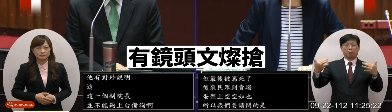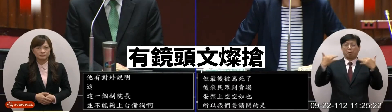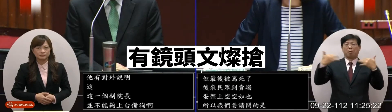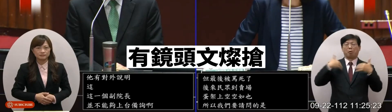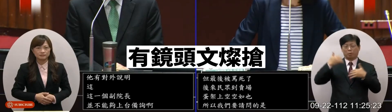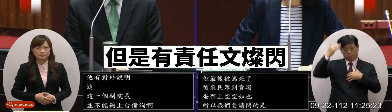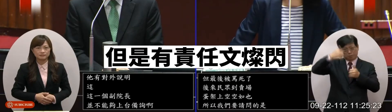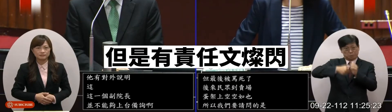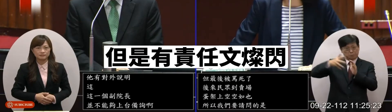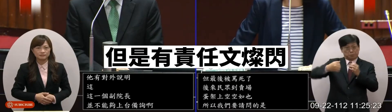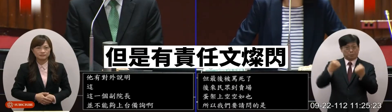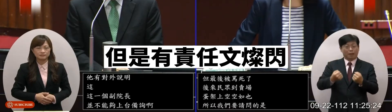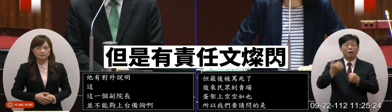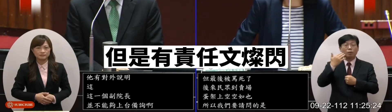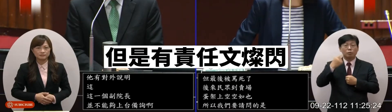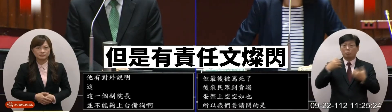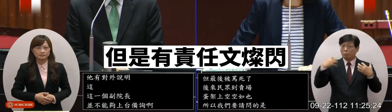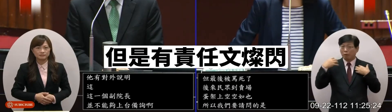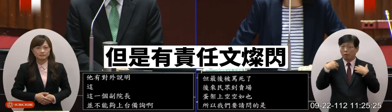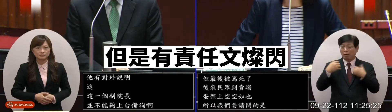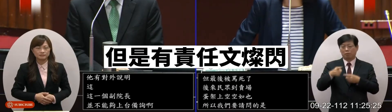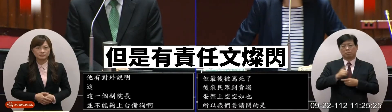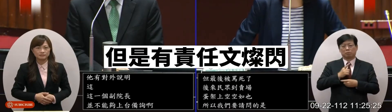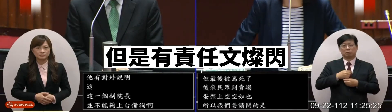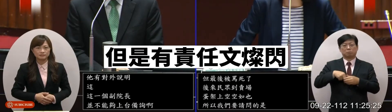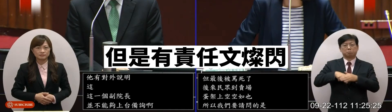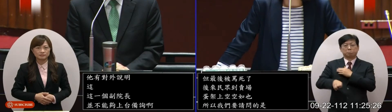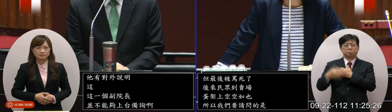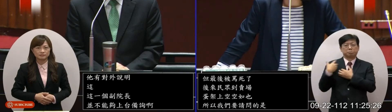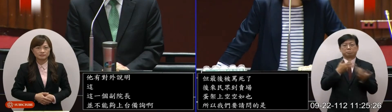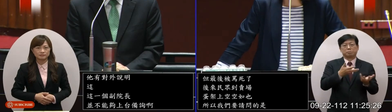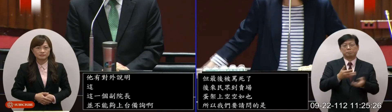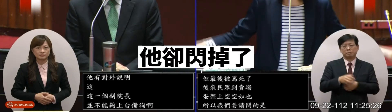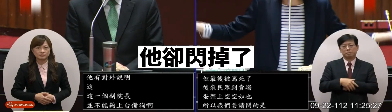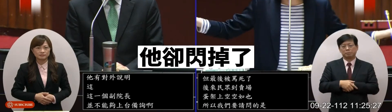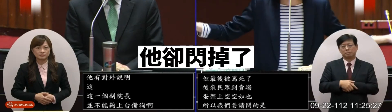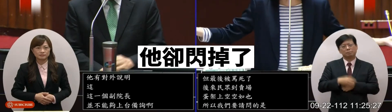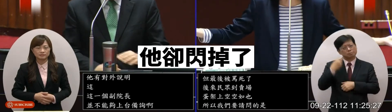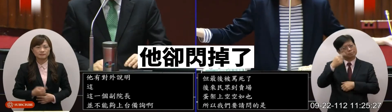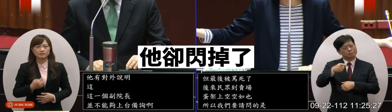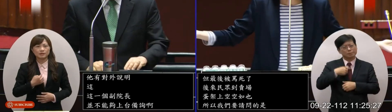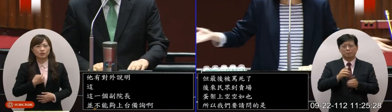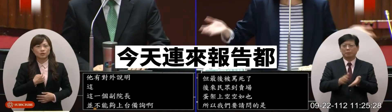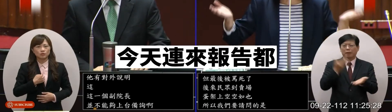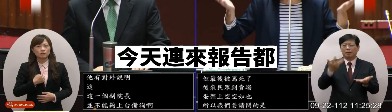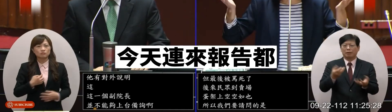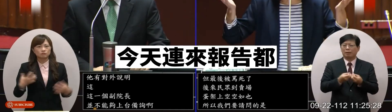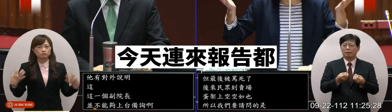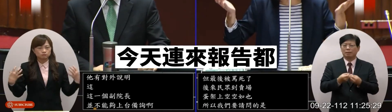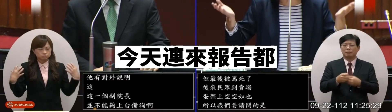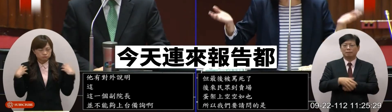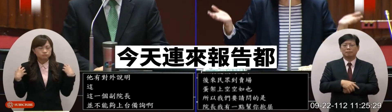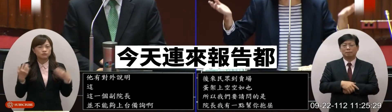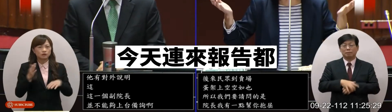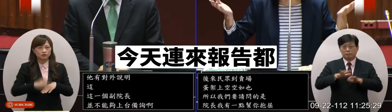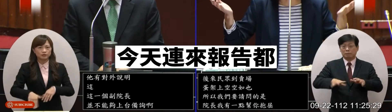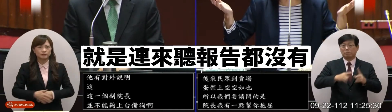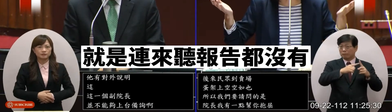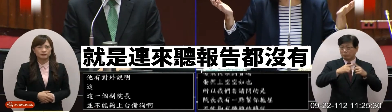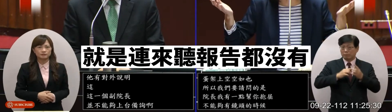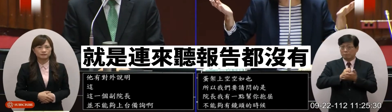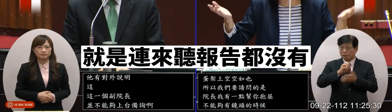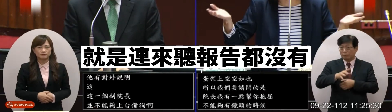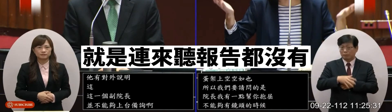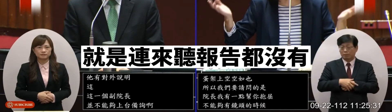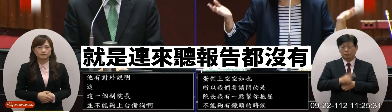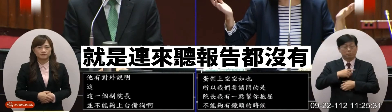灿抢，但是有责任文灿闪，他却闪掉了。今天连来报告都，就